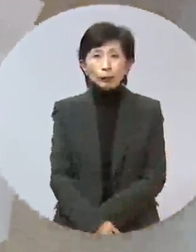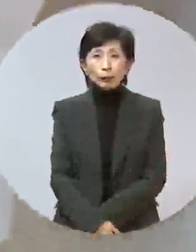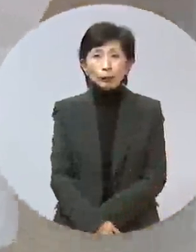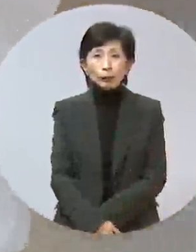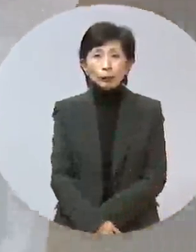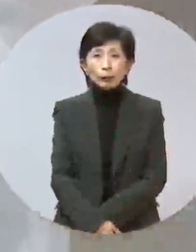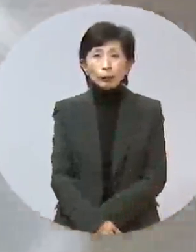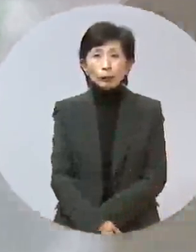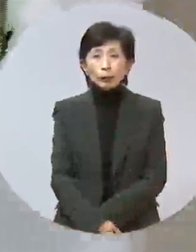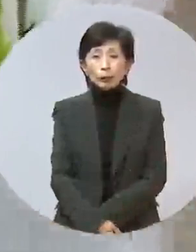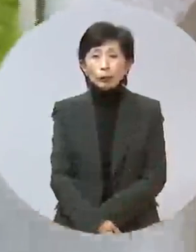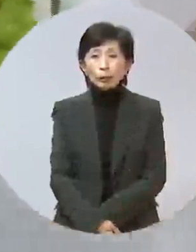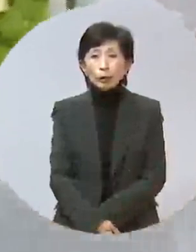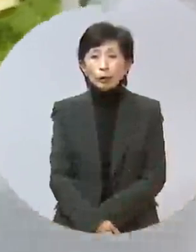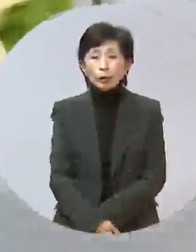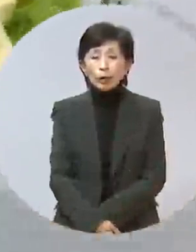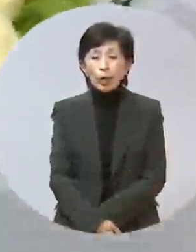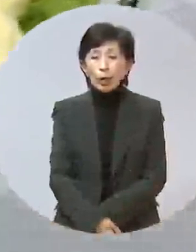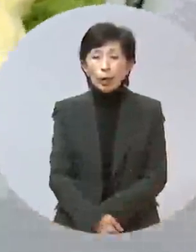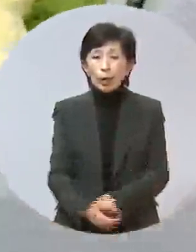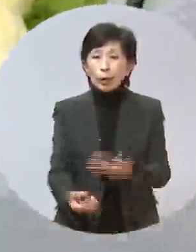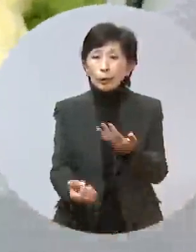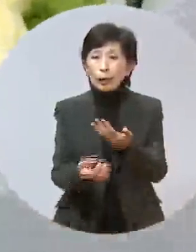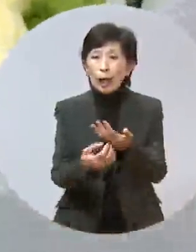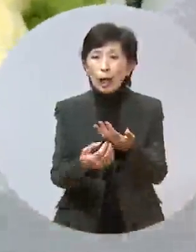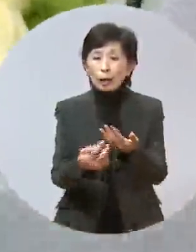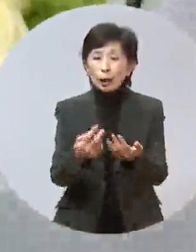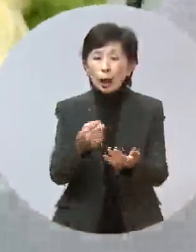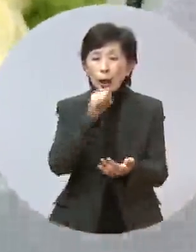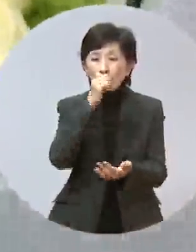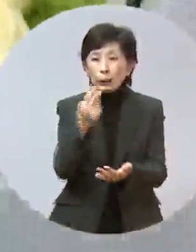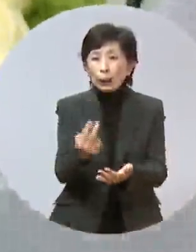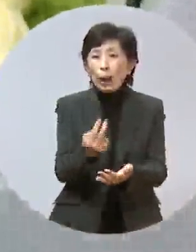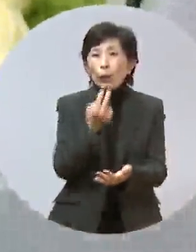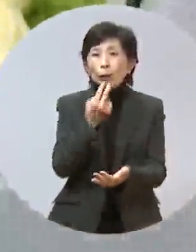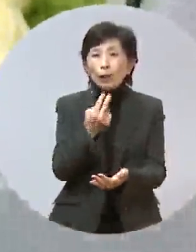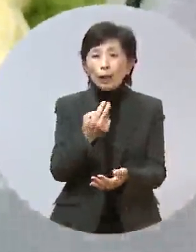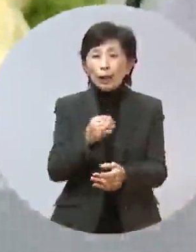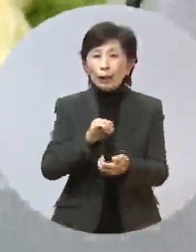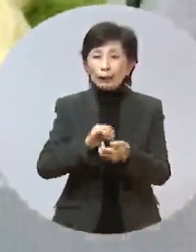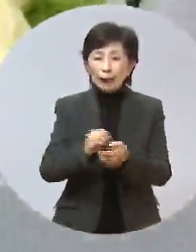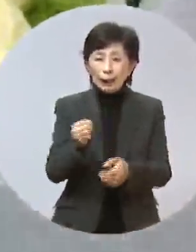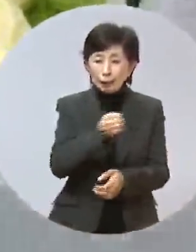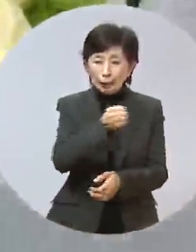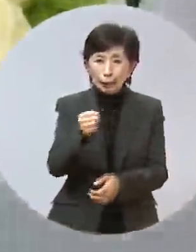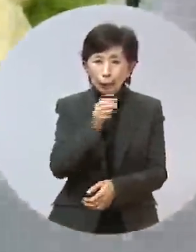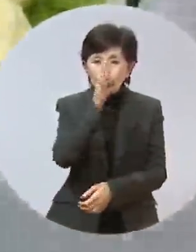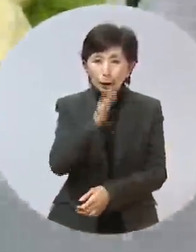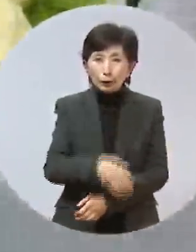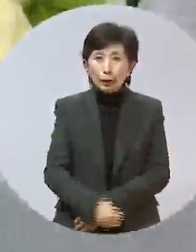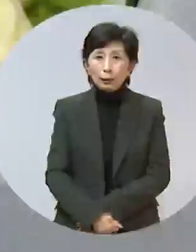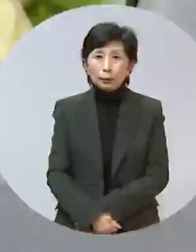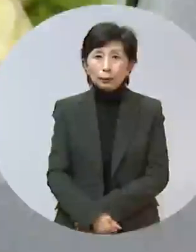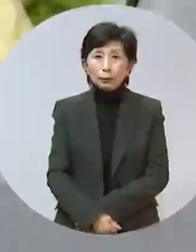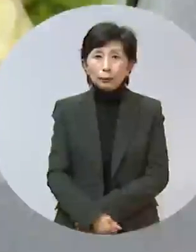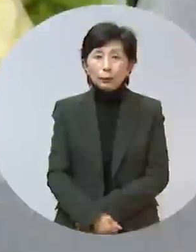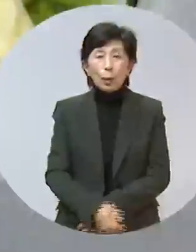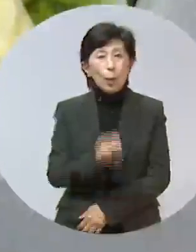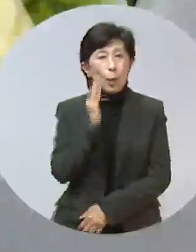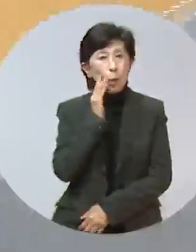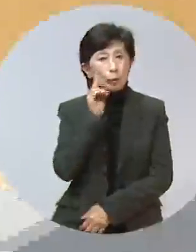マヨネーズをのせると焼き上がりがとても香ばしくなるので、ぜひやってみてください。 美味しそう